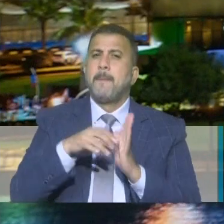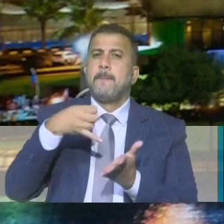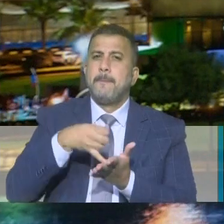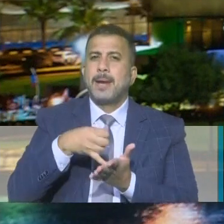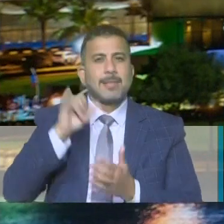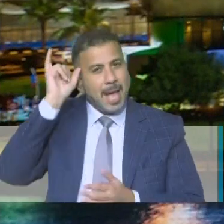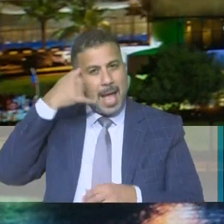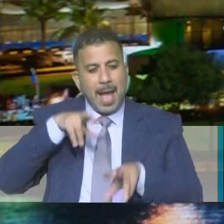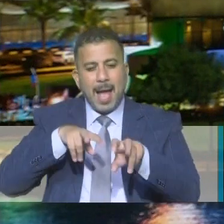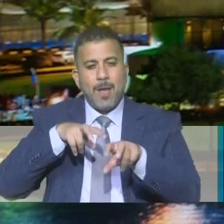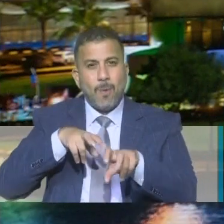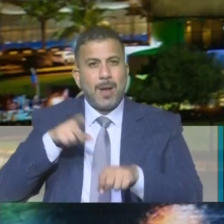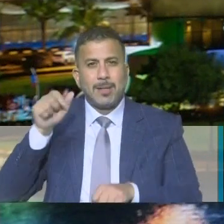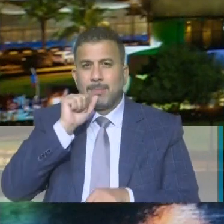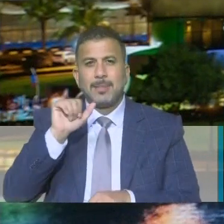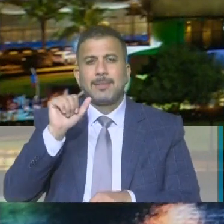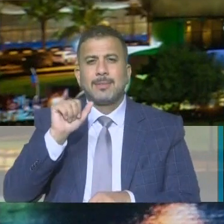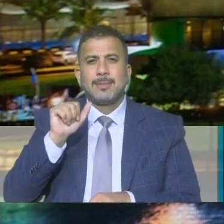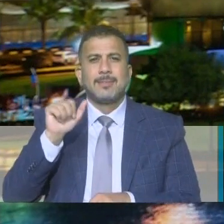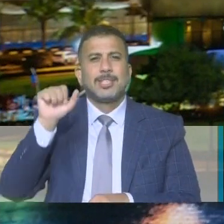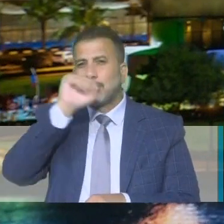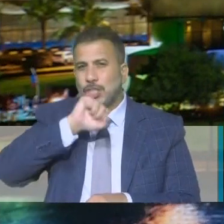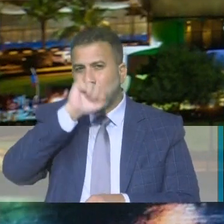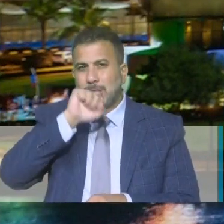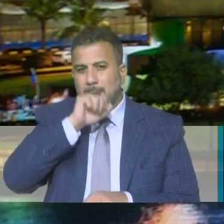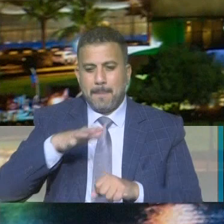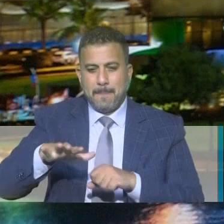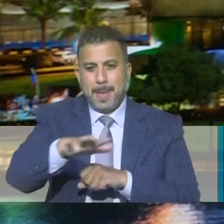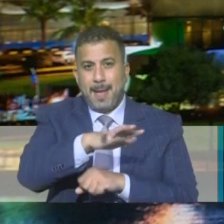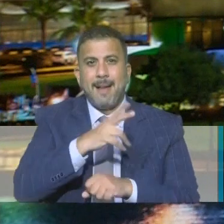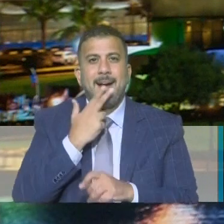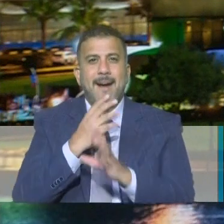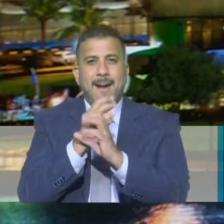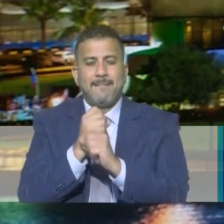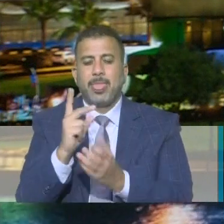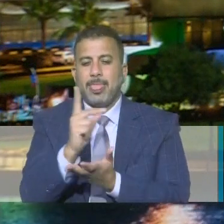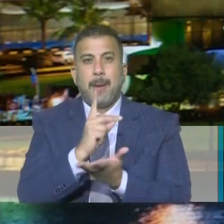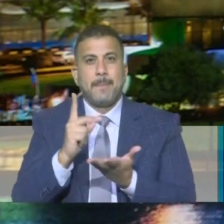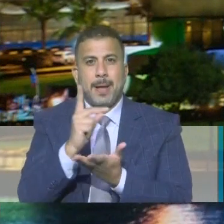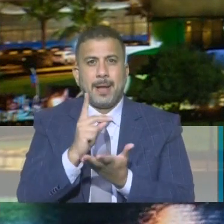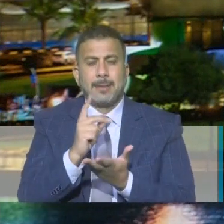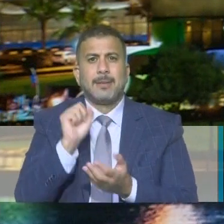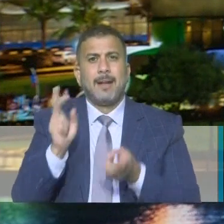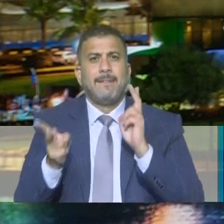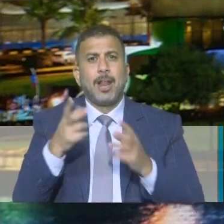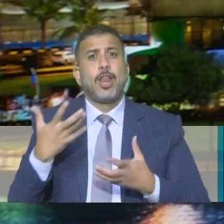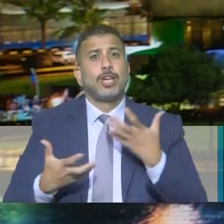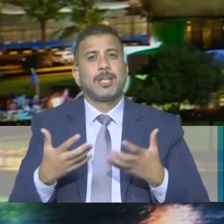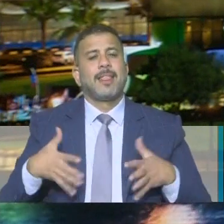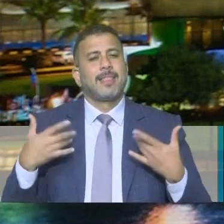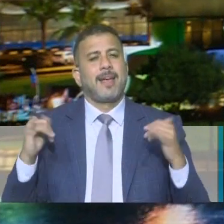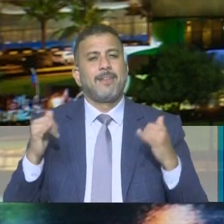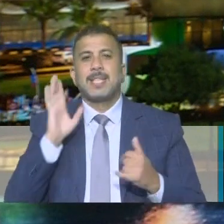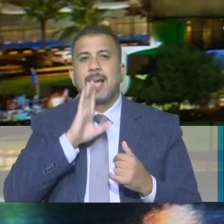نظم مركز حيوانات شبه الجزيرة العربية التابع لهيئة البيئة والمحميات الطبيعية في الشارقة فعاليات وأنشطة